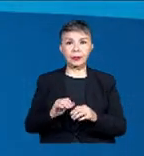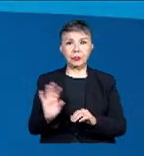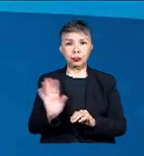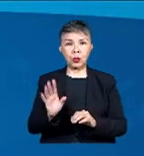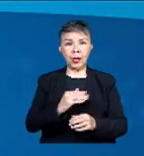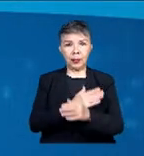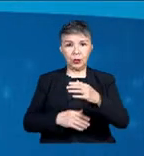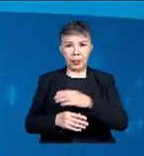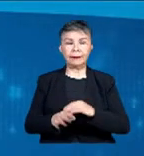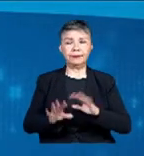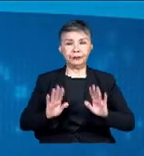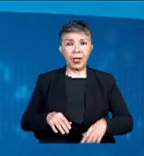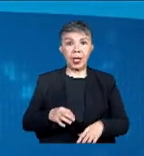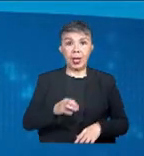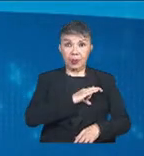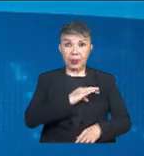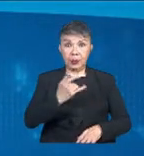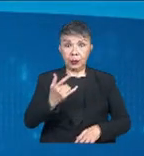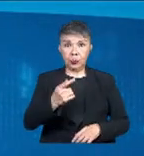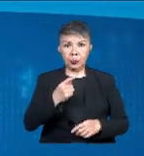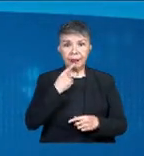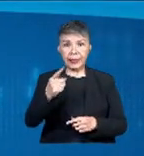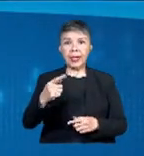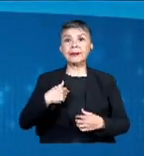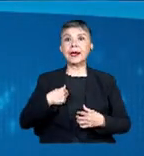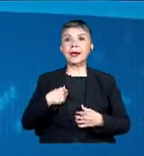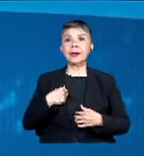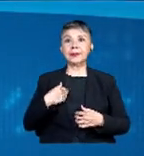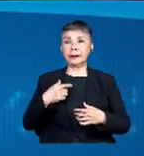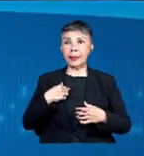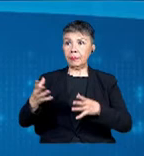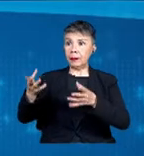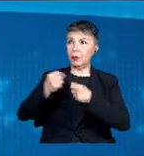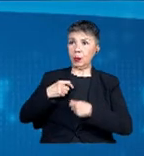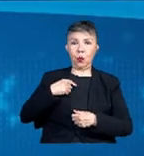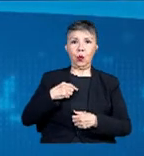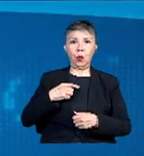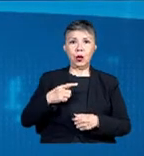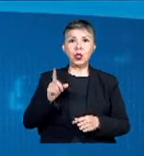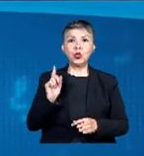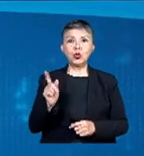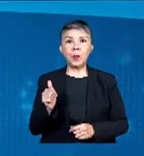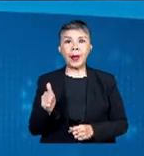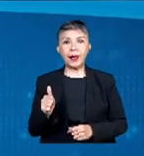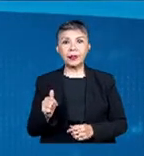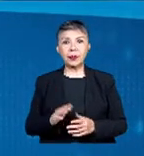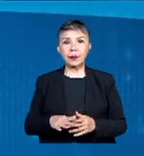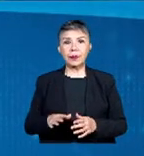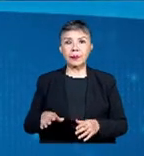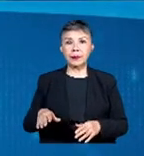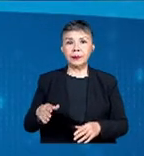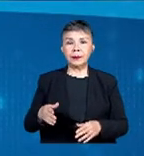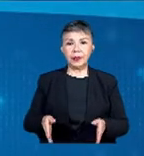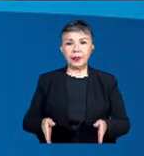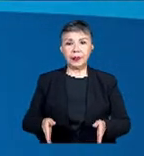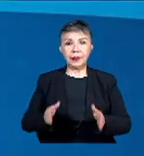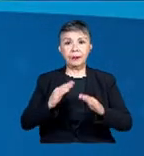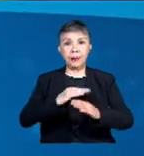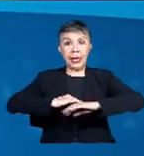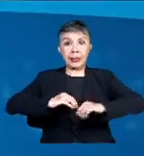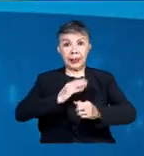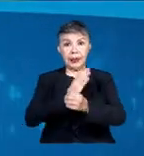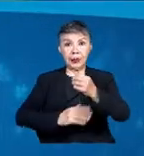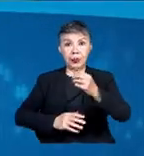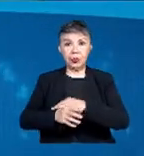itu langsung Pak Presiden memerintahkan pada saya supaya mereka dibangunkan